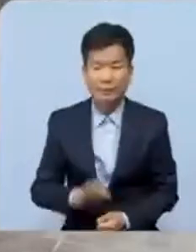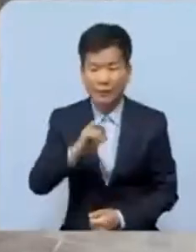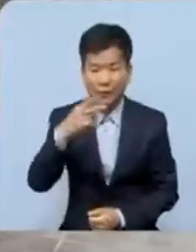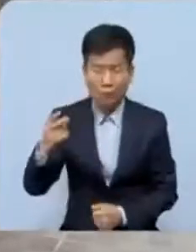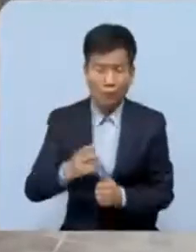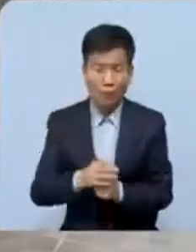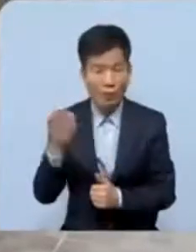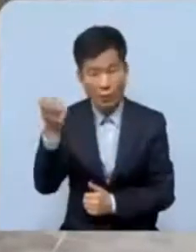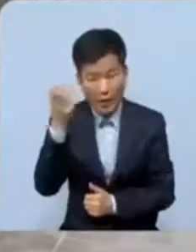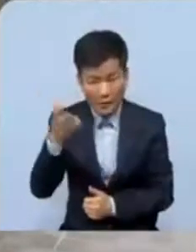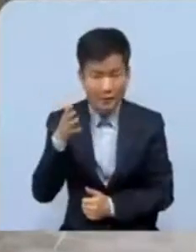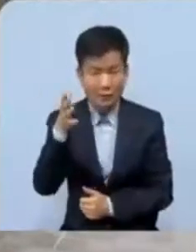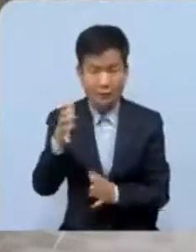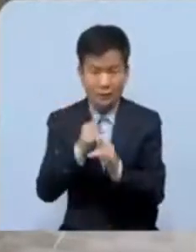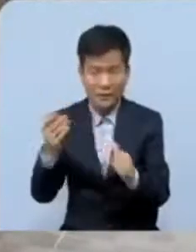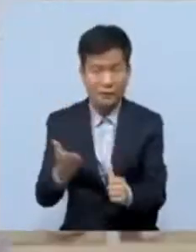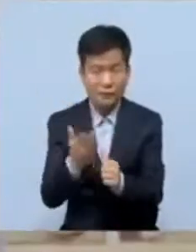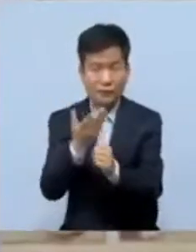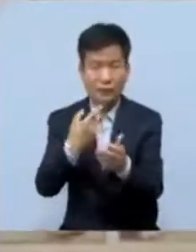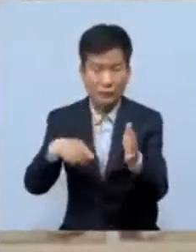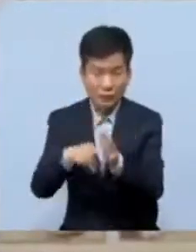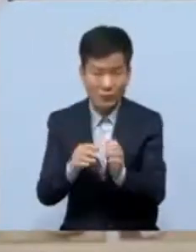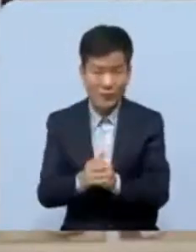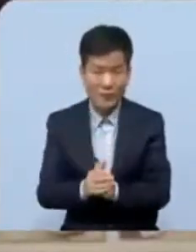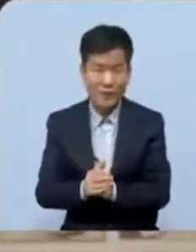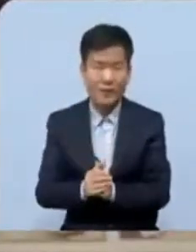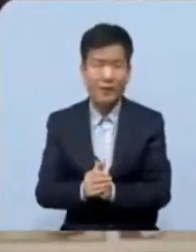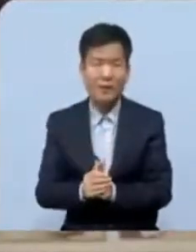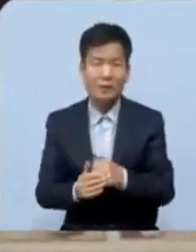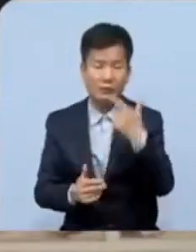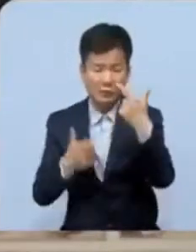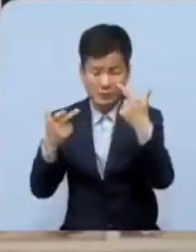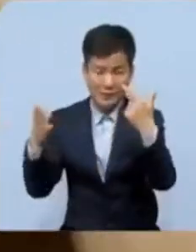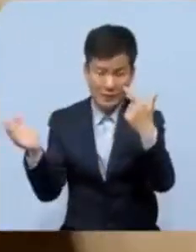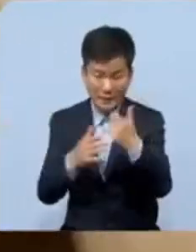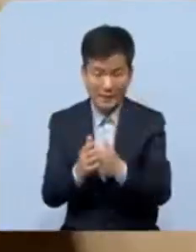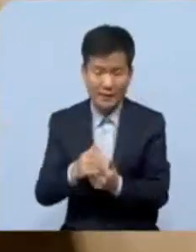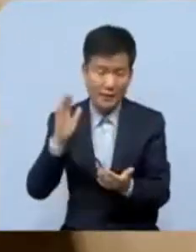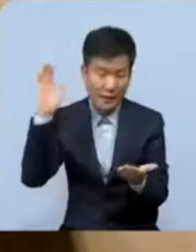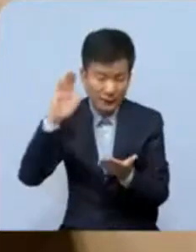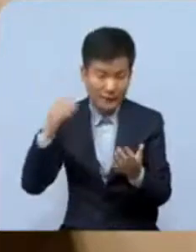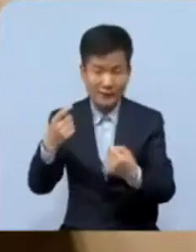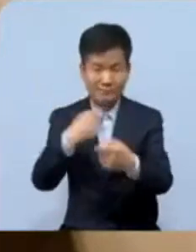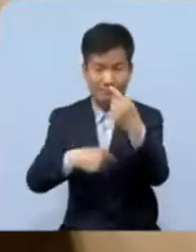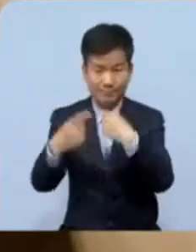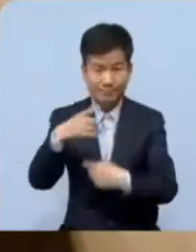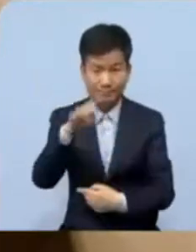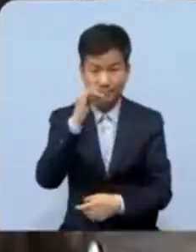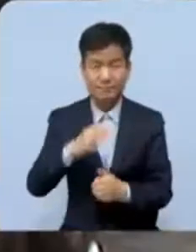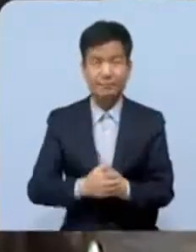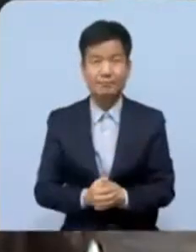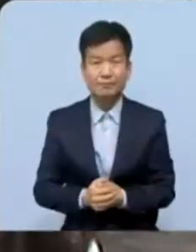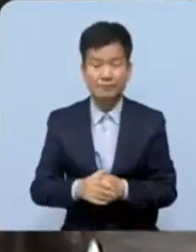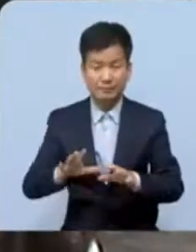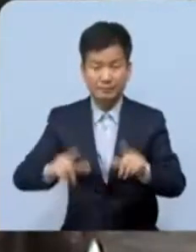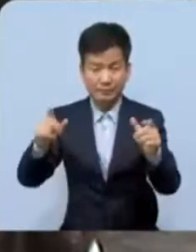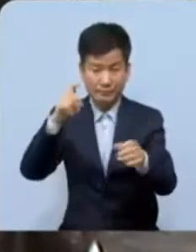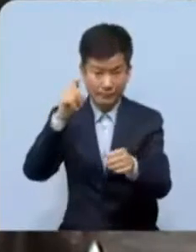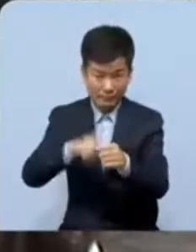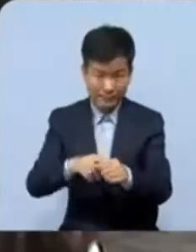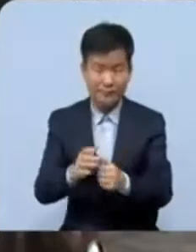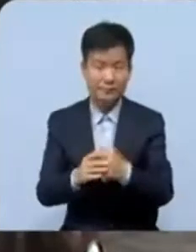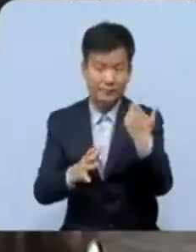영동군이 와인 산업 전문가를 육성하기 위해 17일까지 와인 아카데미 교육생을 모집합니다. 올해 모집